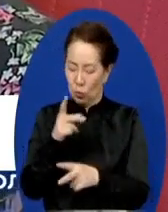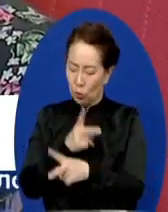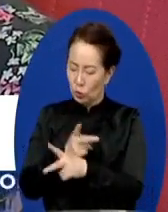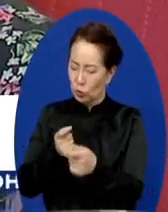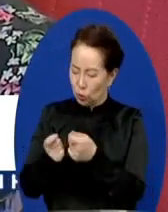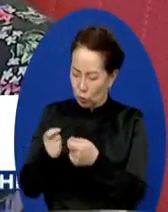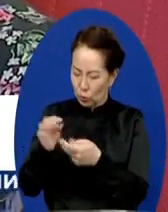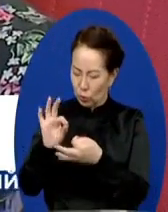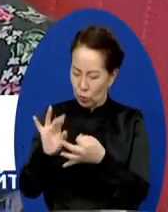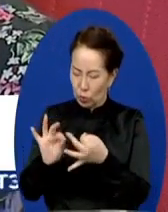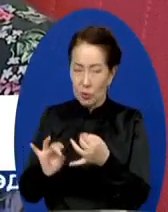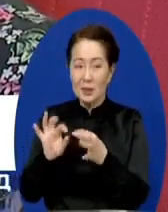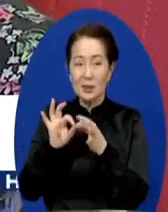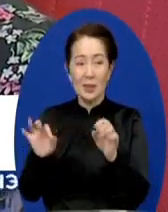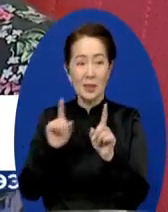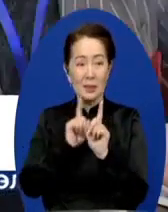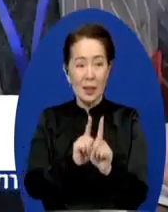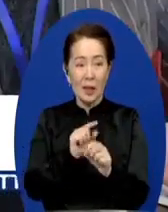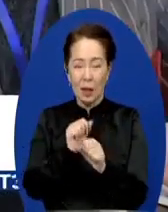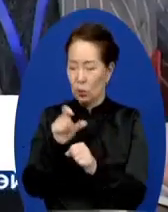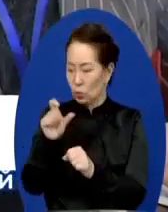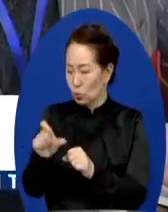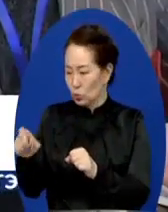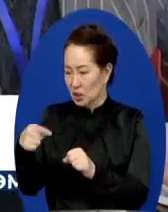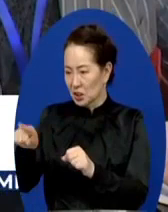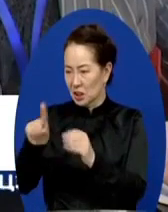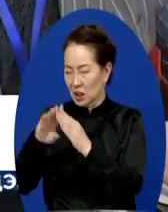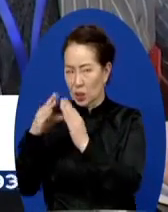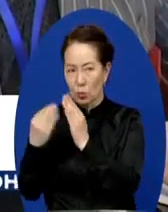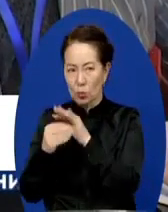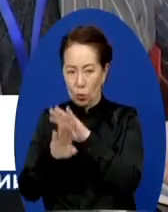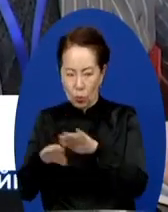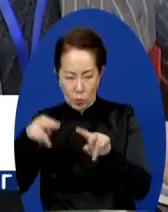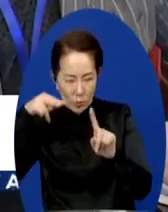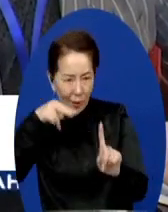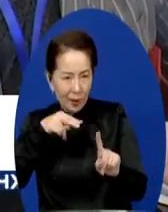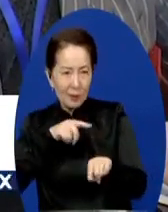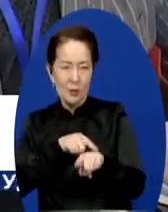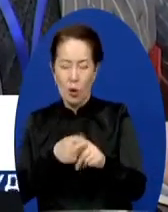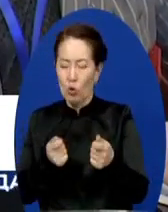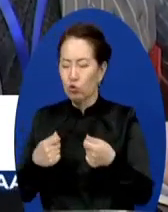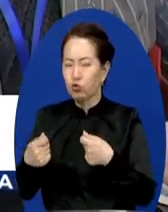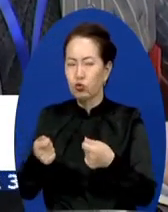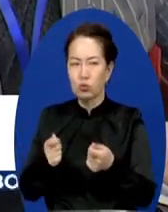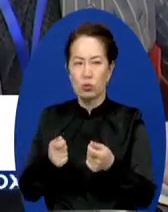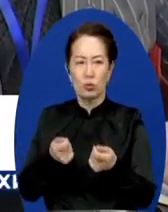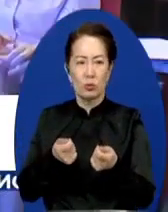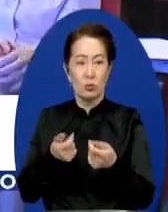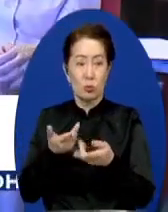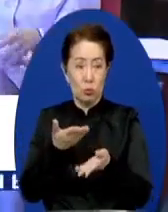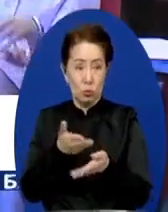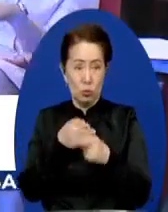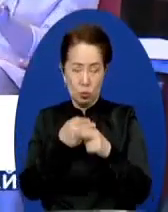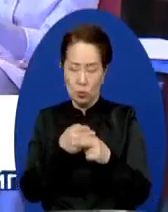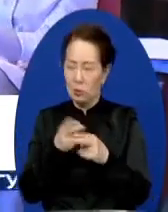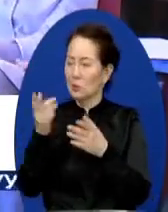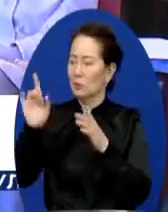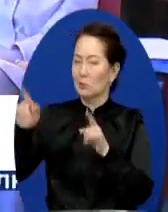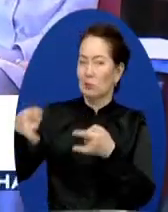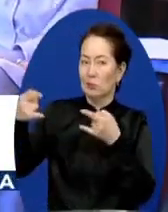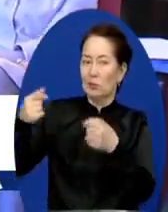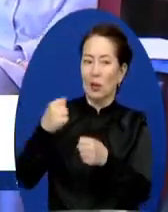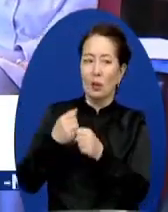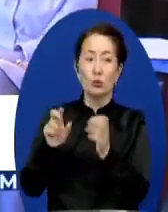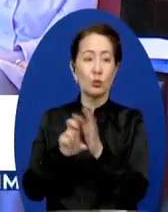энэ мэт хуулийн зохицуулалтыг чанд мөрдөж ажилтны гэр бүл хүүхдүүддээ зарцуулах цагийг уян хатан байдлаар шийдэх мөн зайнаас ажиллах гэх